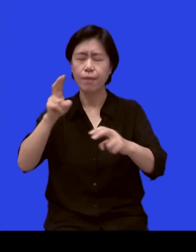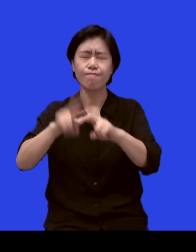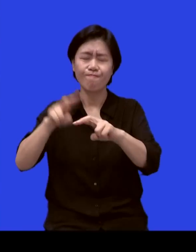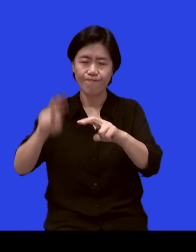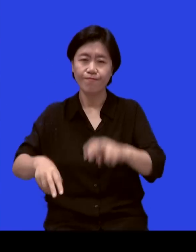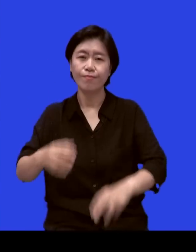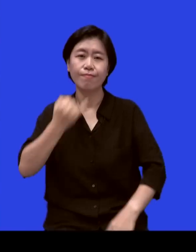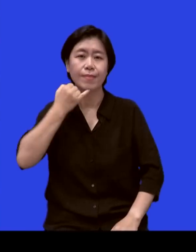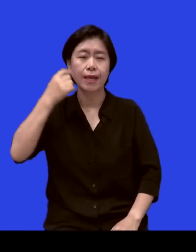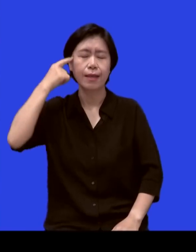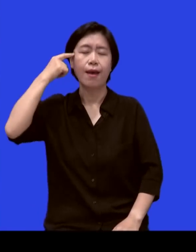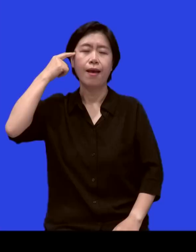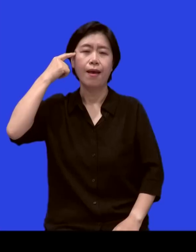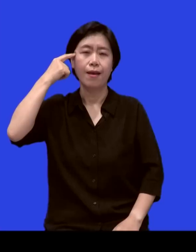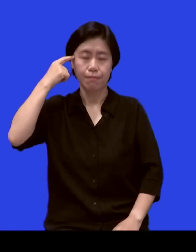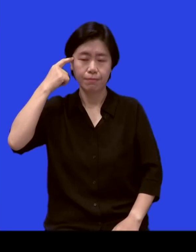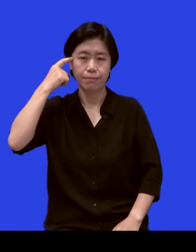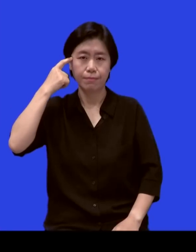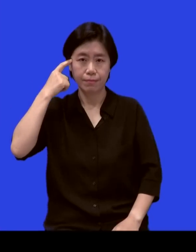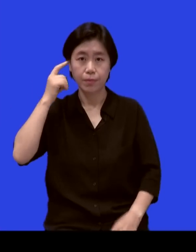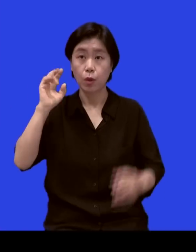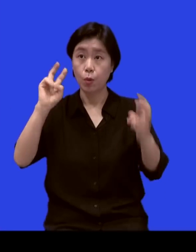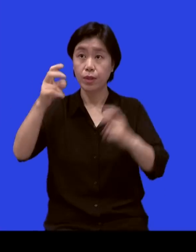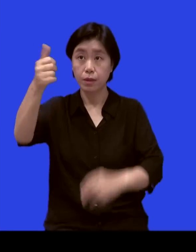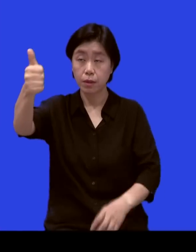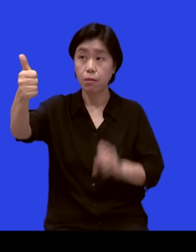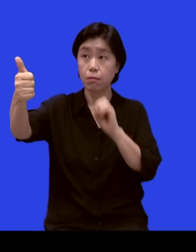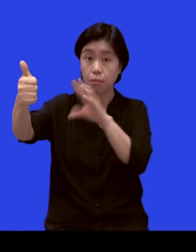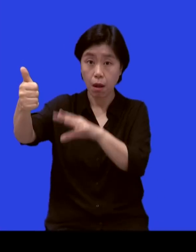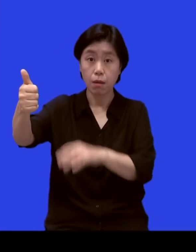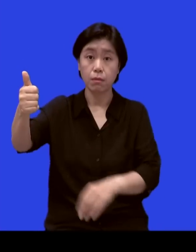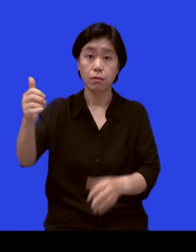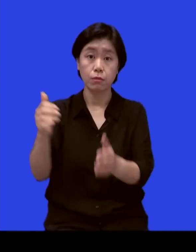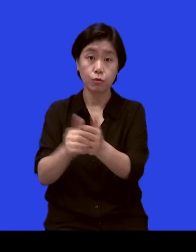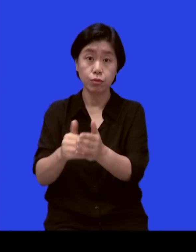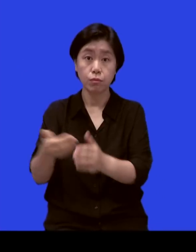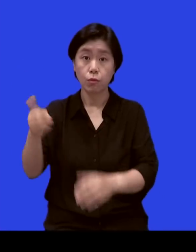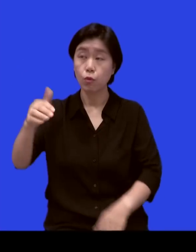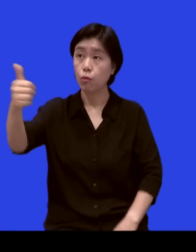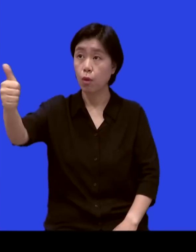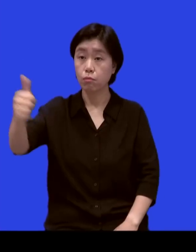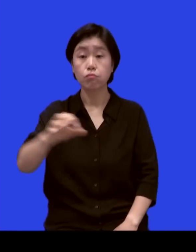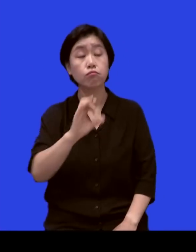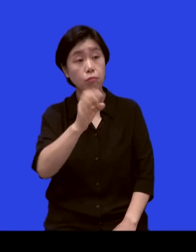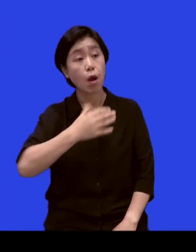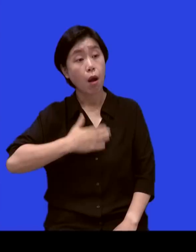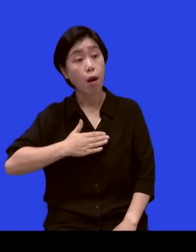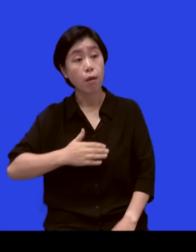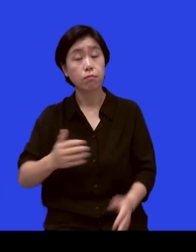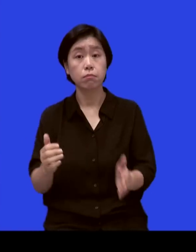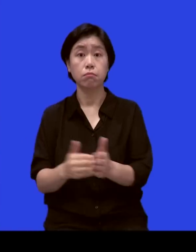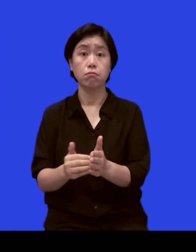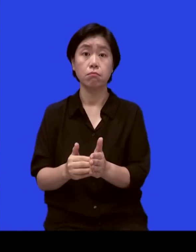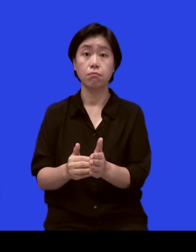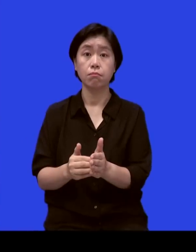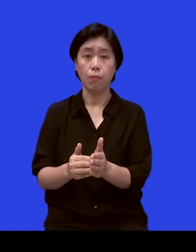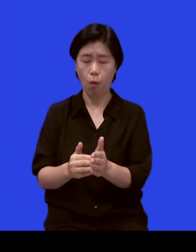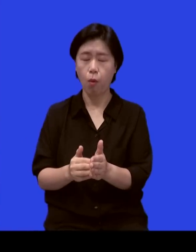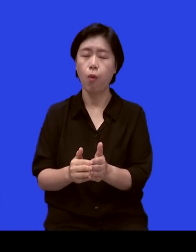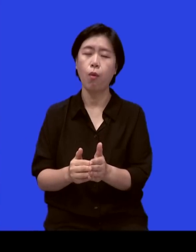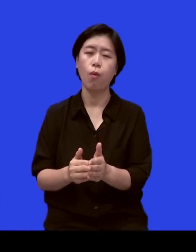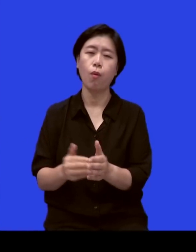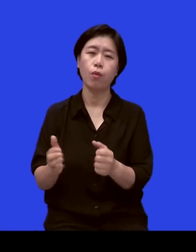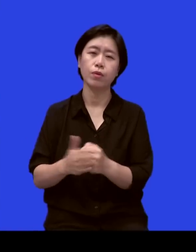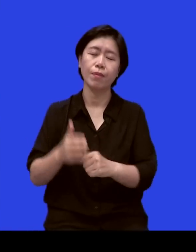냈다는 거예요. 예. 그랬더니 의외로 또 아무렇지 않게 그냥 그럼 그렇죠. 알겠다고 하지 말라고 그러면 그렇게 넘어갔다는 거예요. 그게